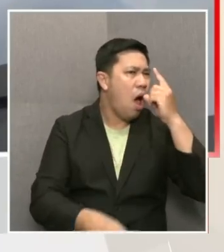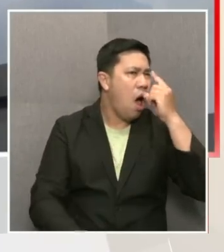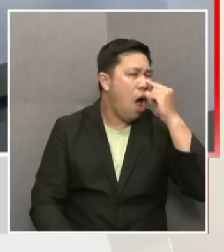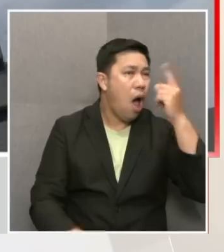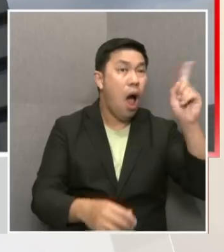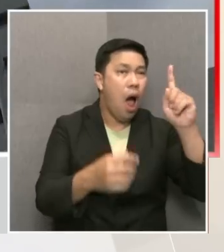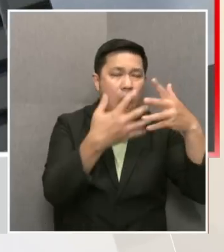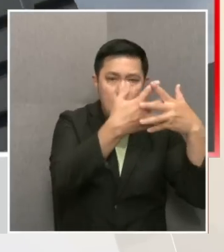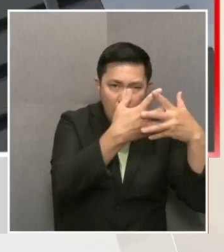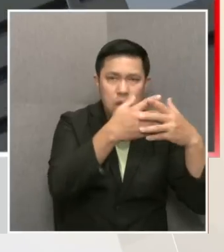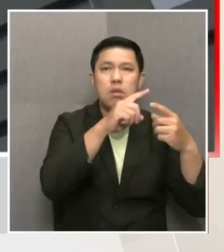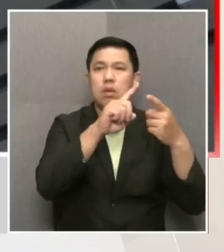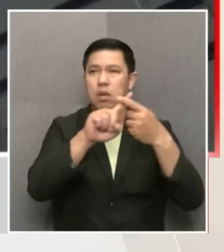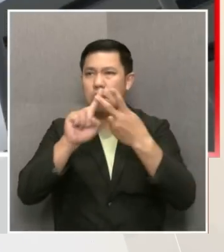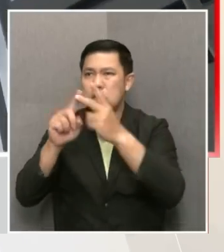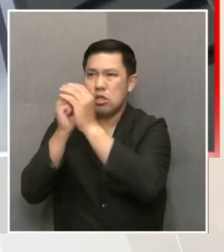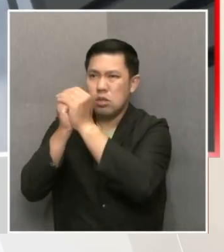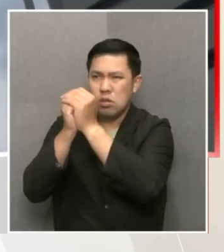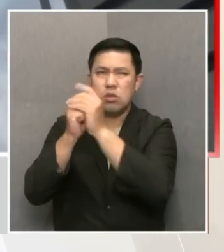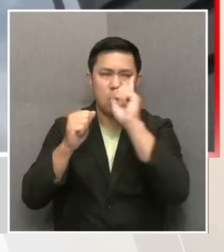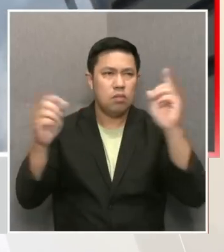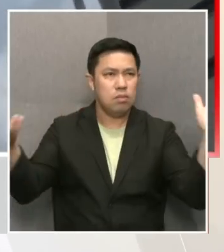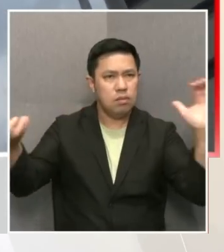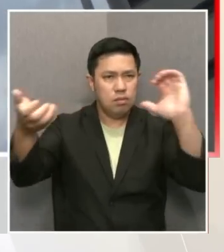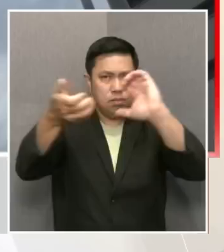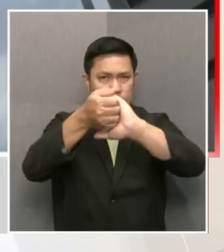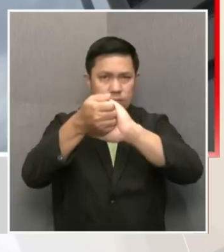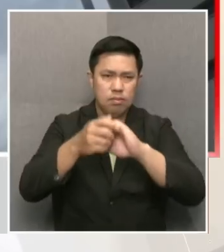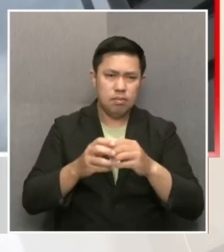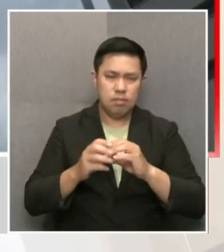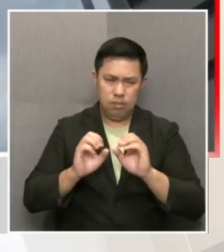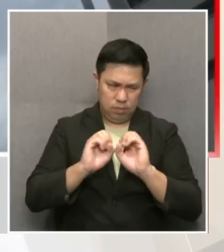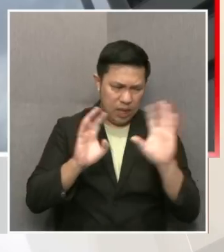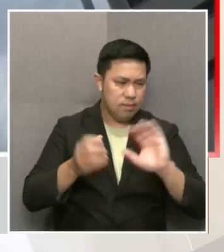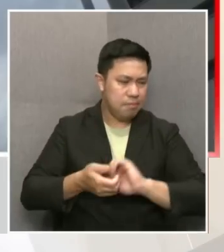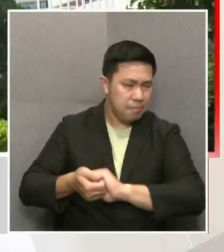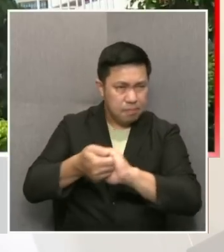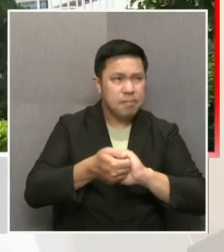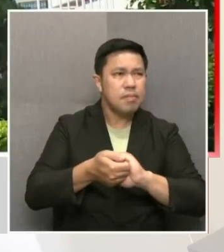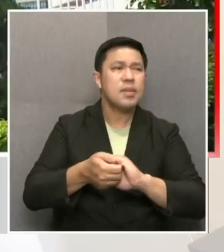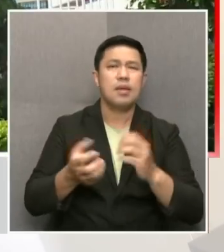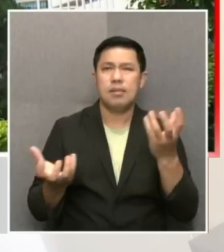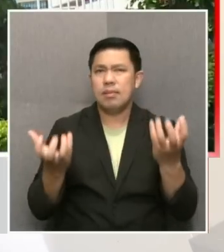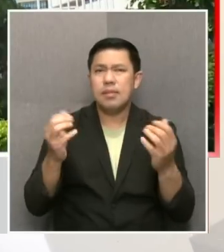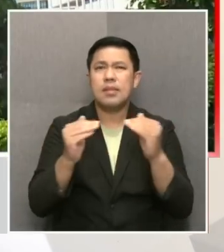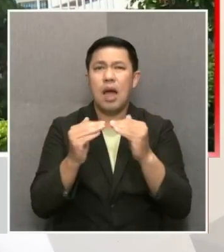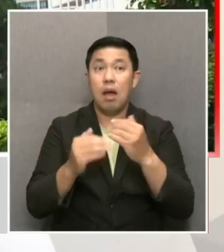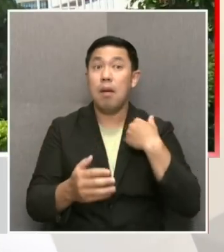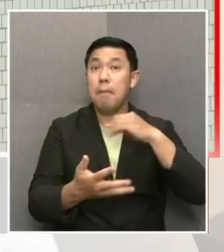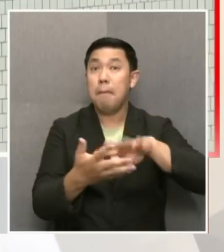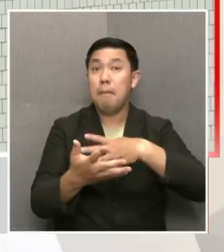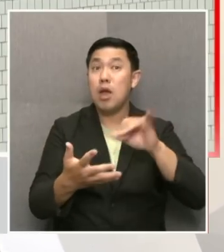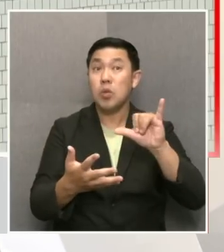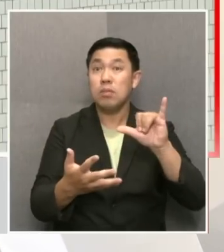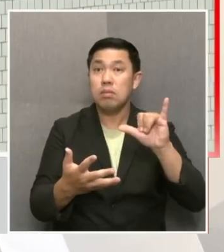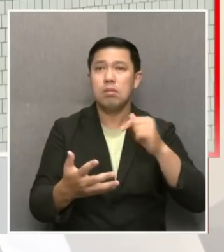สหรัฐอเมริกาและพันธมิตรและทางฝั่งจีนแล้วก็พันธมิตรของจีนให้ชัดเจนสมดุลใหม่ทางยุทธศาสตร์ที่เราเสนอไปเมื่อ 4-5 ปีก่อน